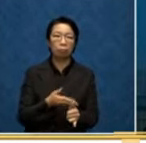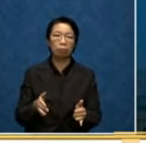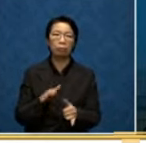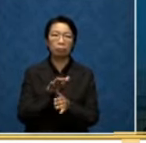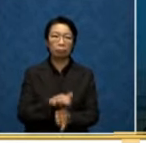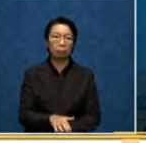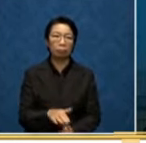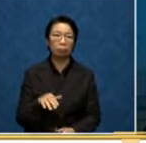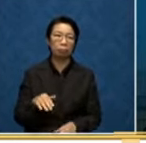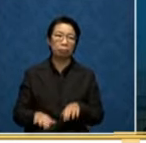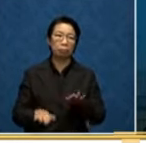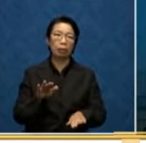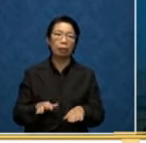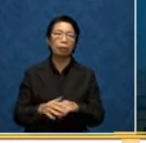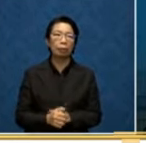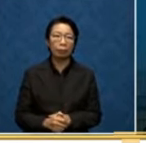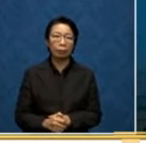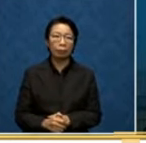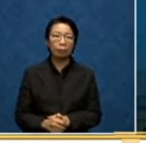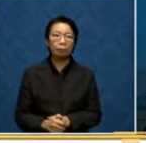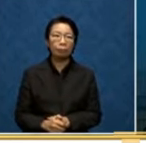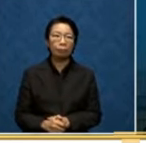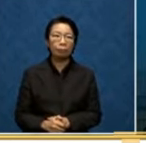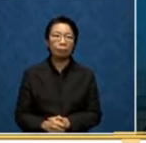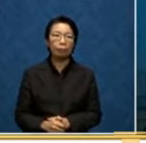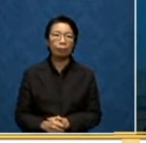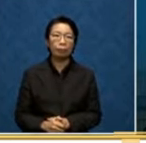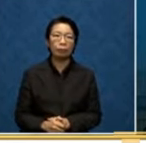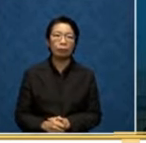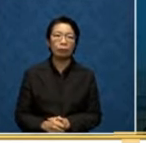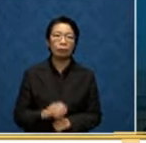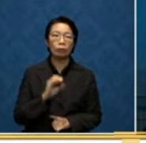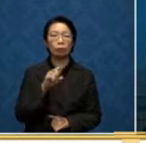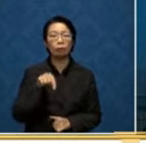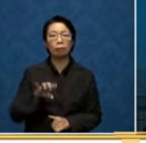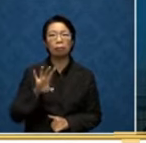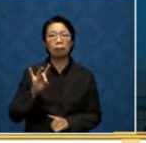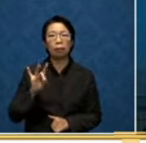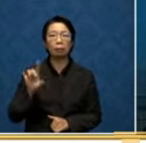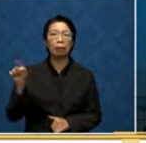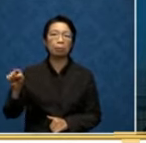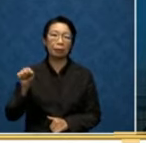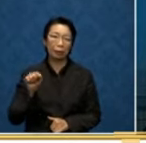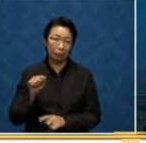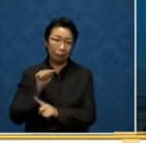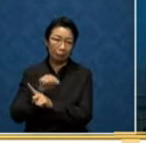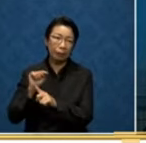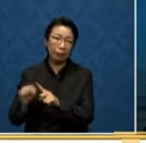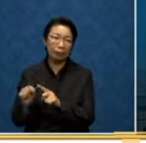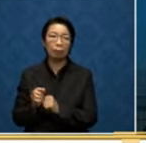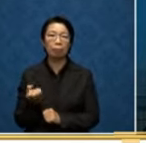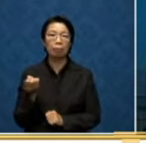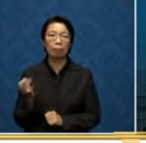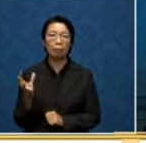0.88% ก็ไม่มากเท่าไหร่ส่วนสื่อลามกพวกแชทพวกอินเทอร์